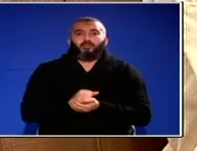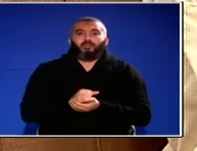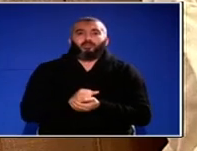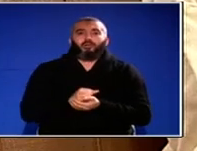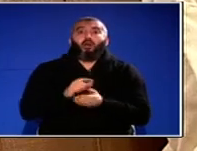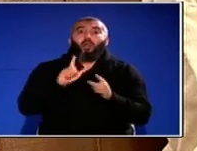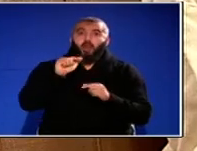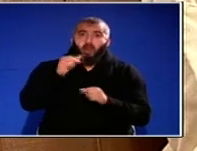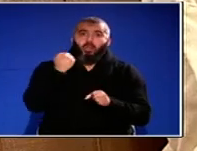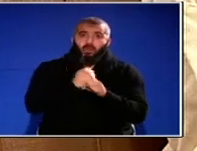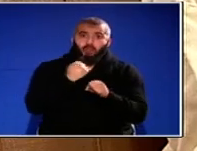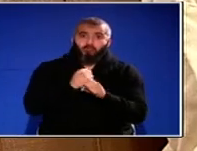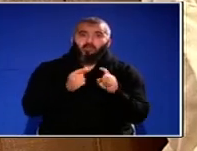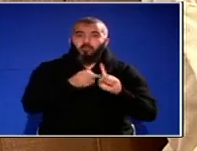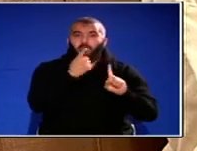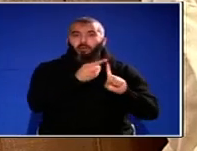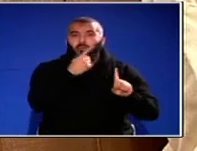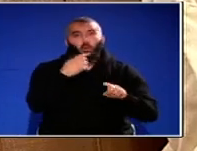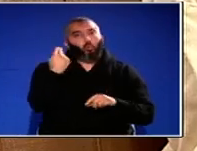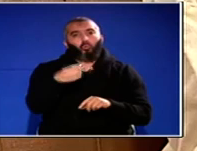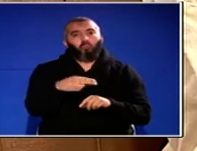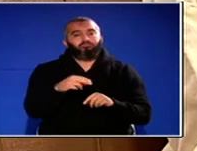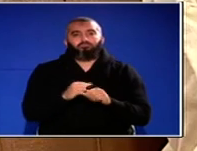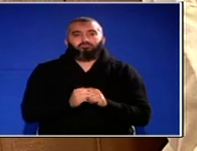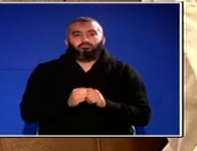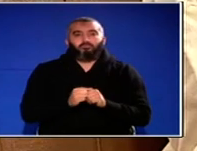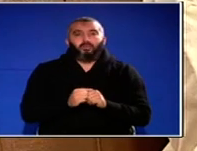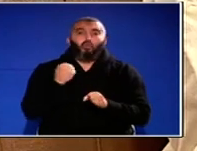وإنما يتميز بعدم أذى الخلق،